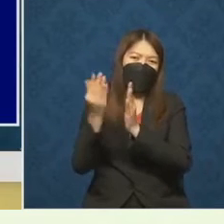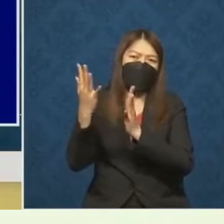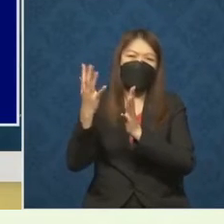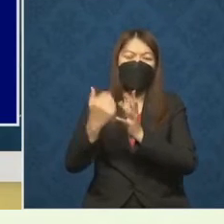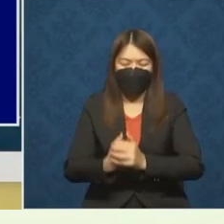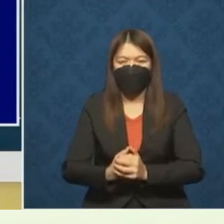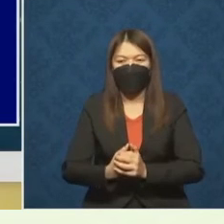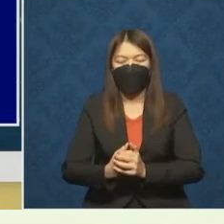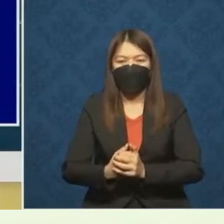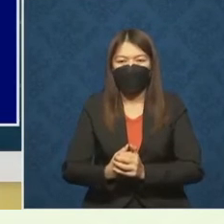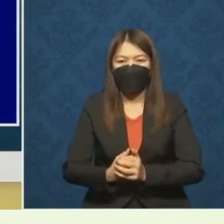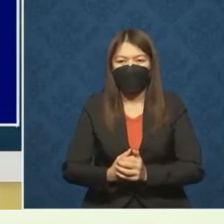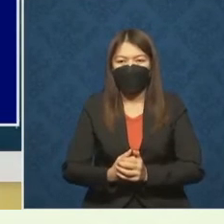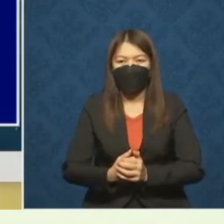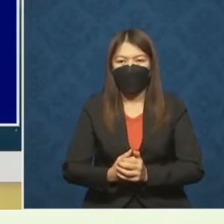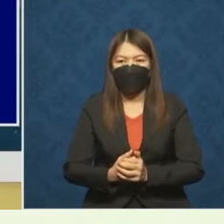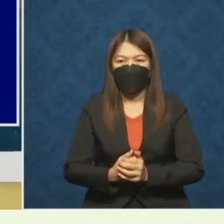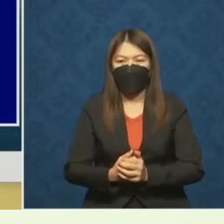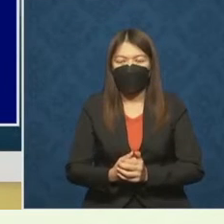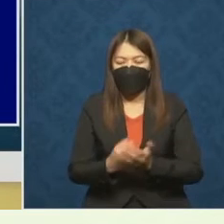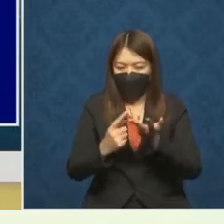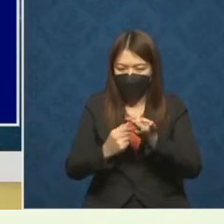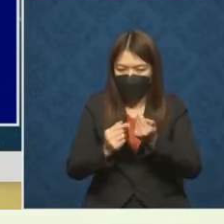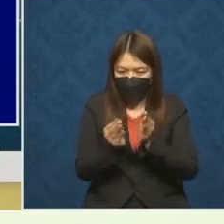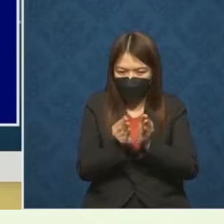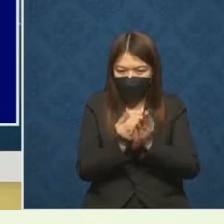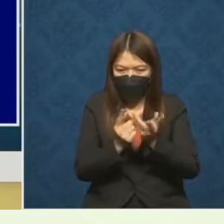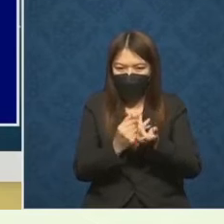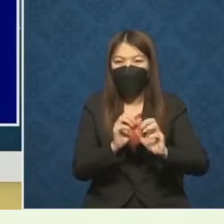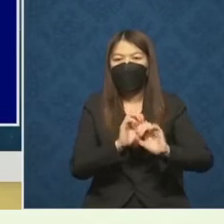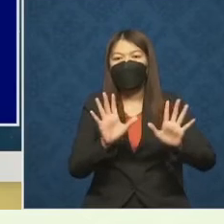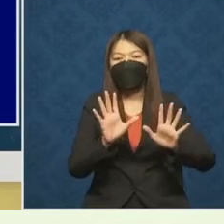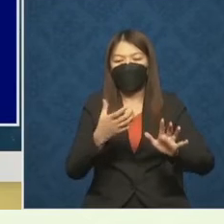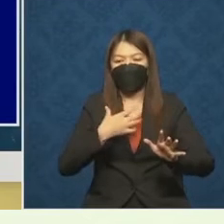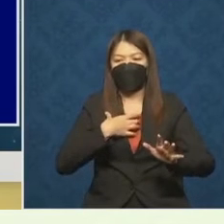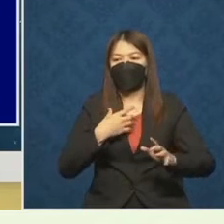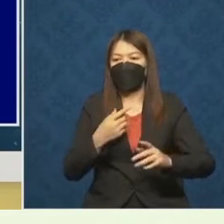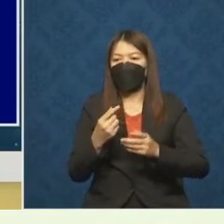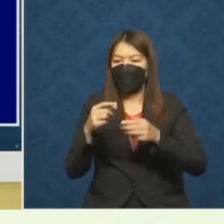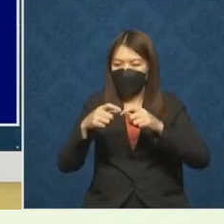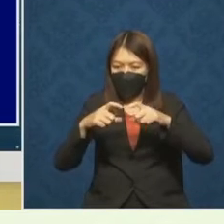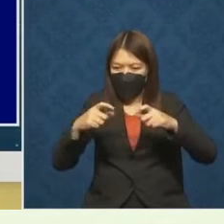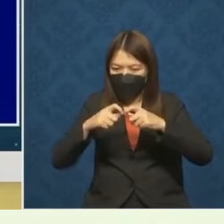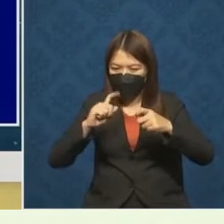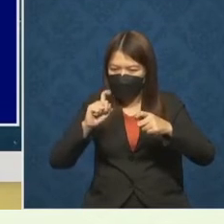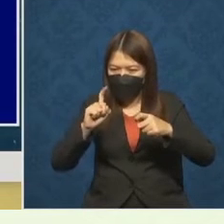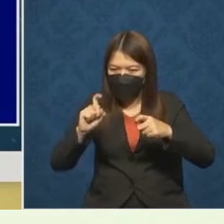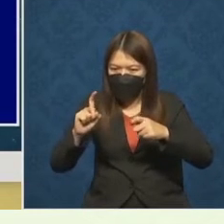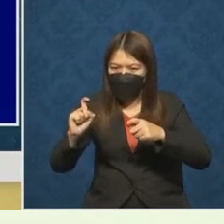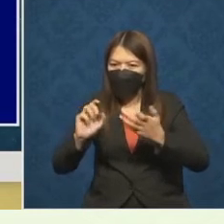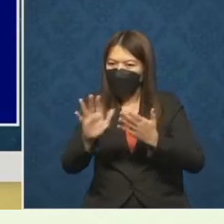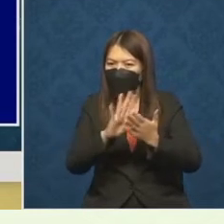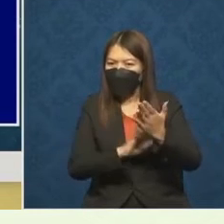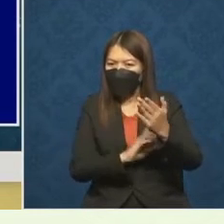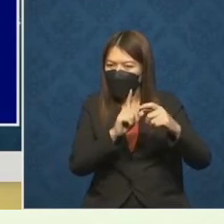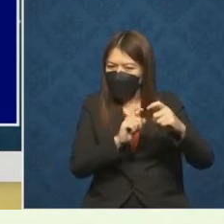เมื่อมีการเลือกนับคะแนนใหม่ก็ชัดเจนว่าพรรคเราเสียหายไปเยอะแยะนะครับแล้วทั้งประเทศมันจะเสียหายไปแค่